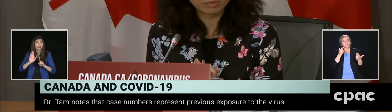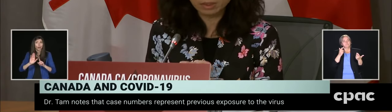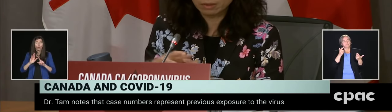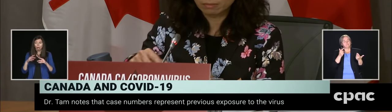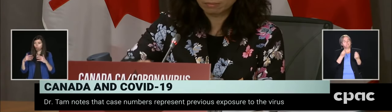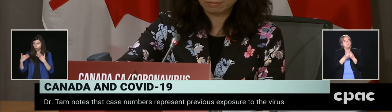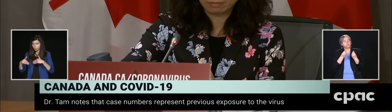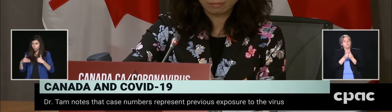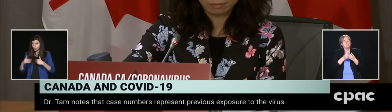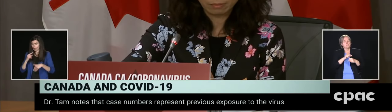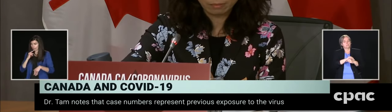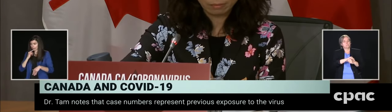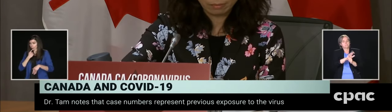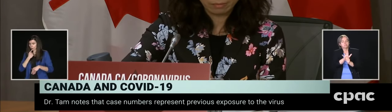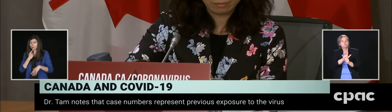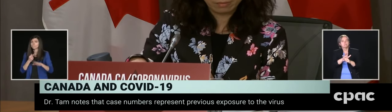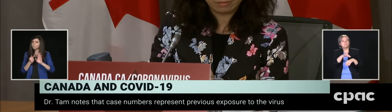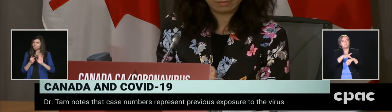age groups.